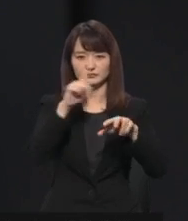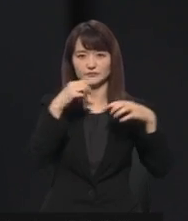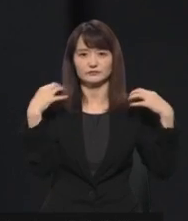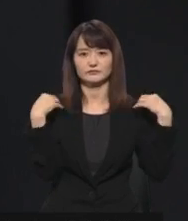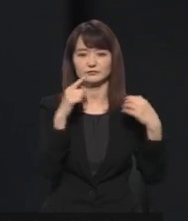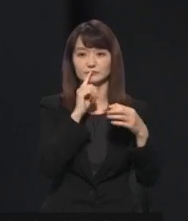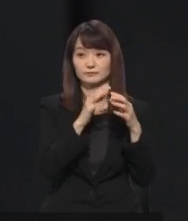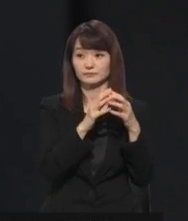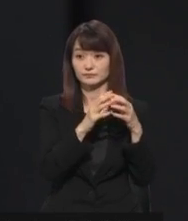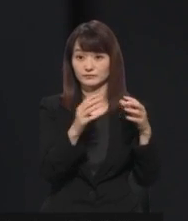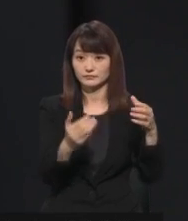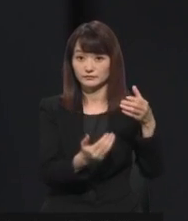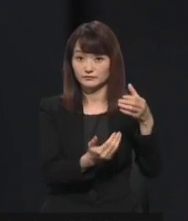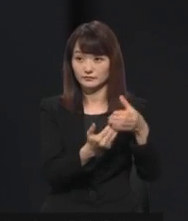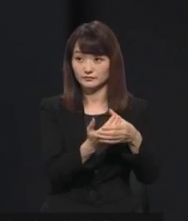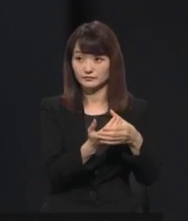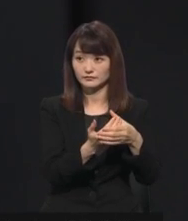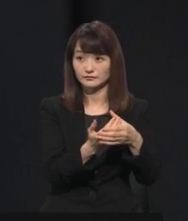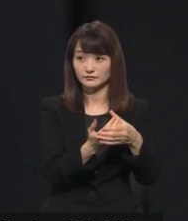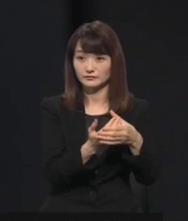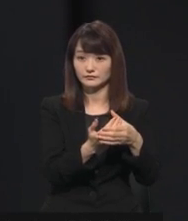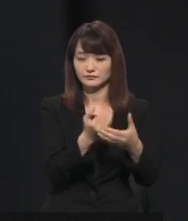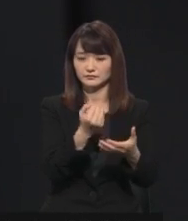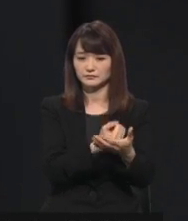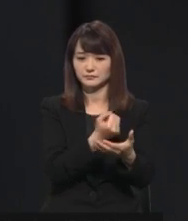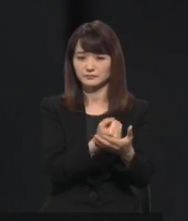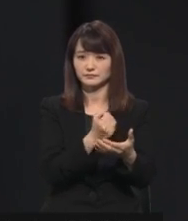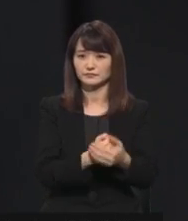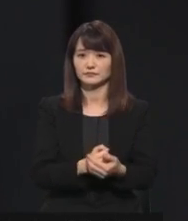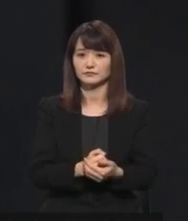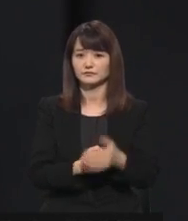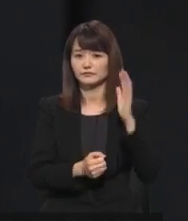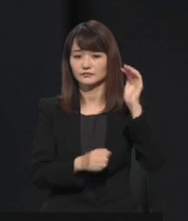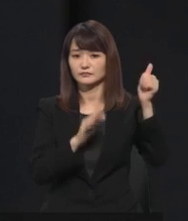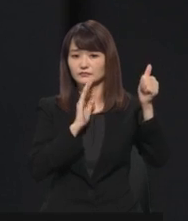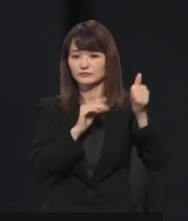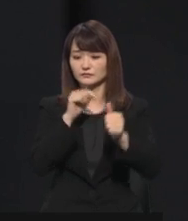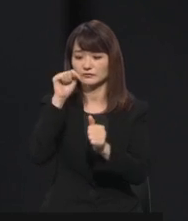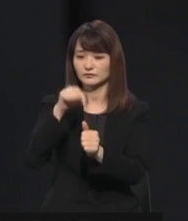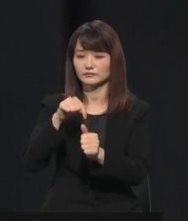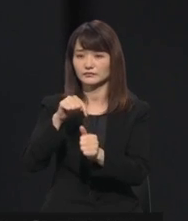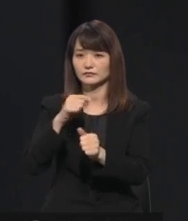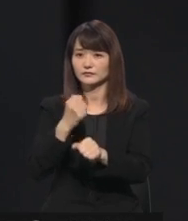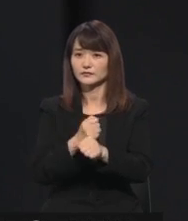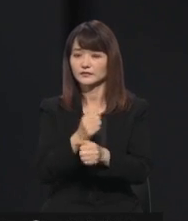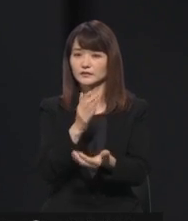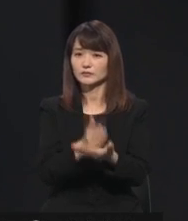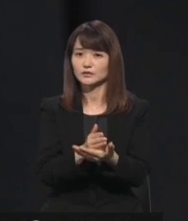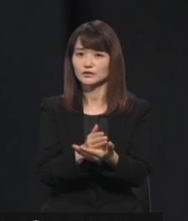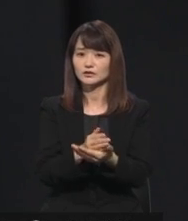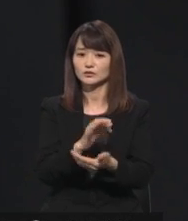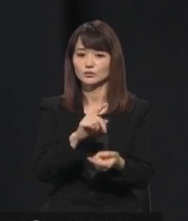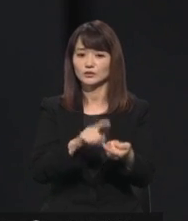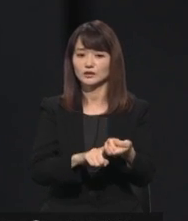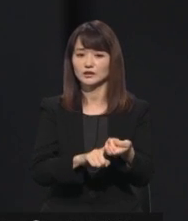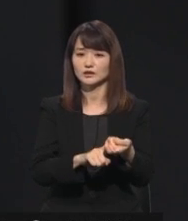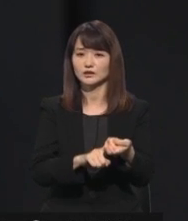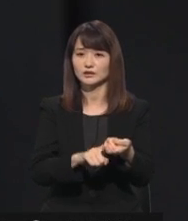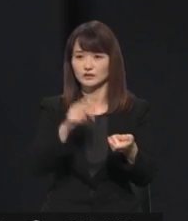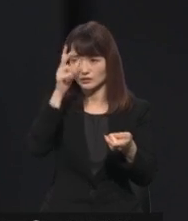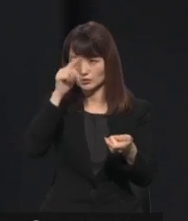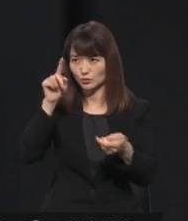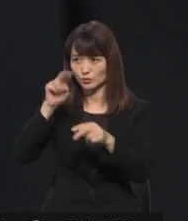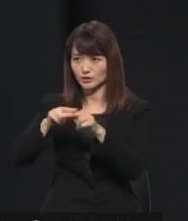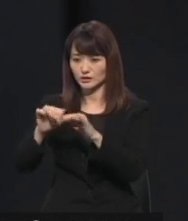일시적 e 실제 가 뭔지는 모릅니다 대통령이 실제 이런 지시를 했는지 은 외관 누군가가 검찰 고위 가 돼 저를 만나서 이준석 써